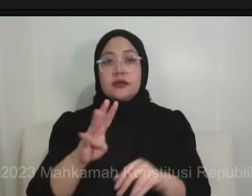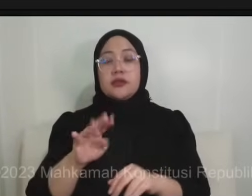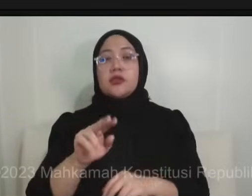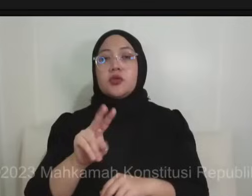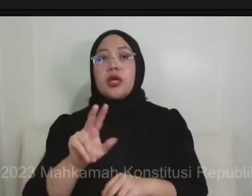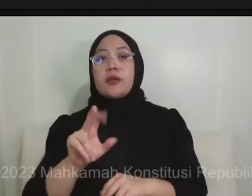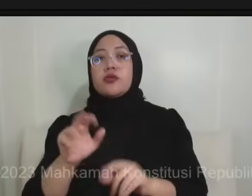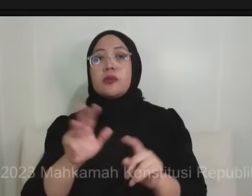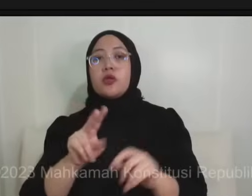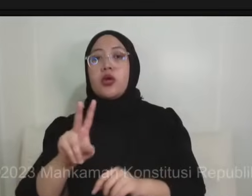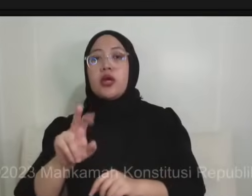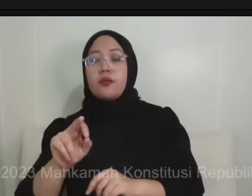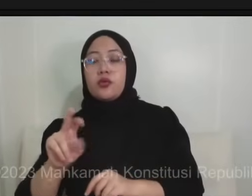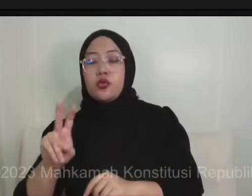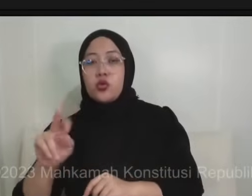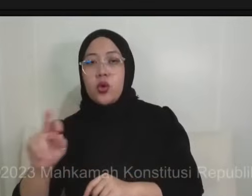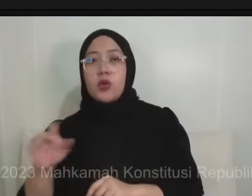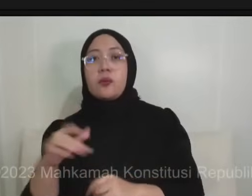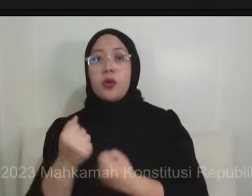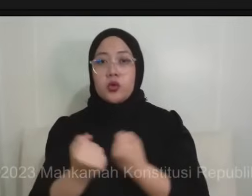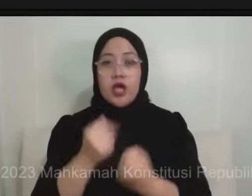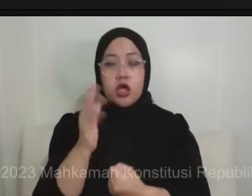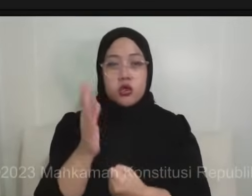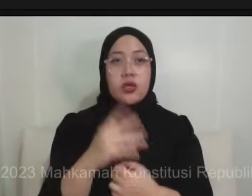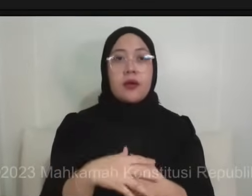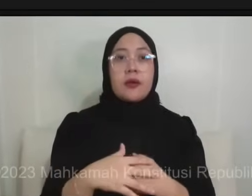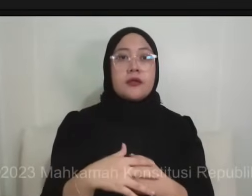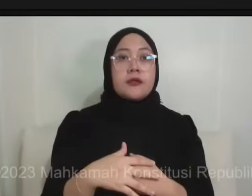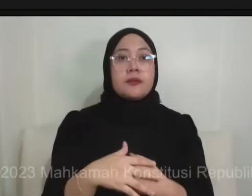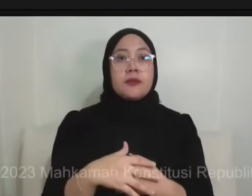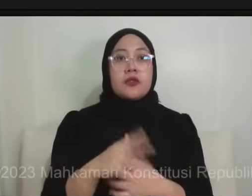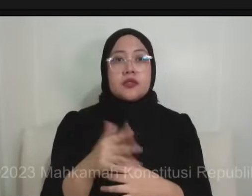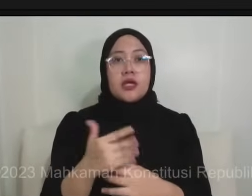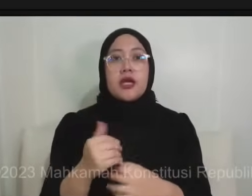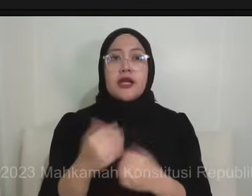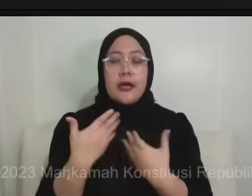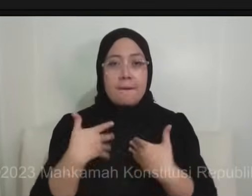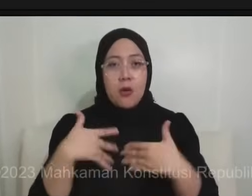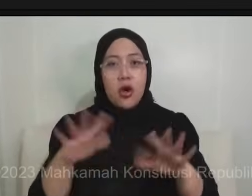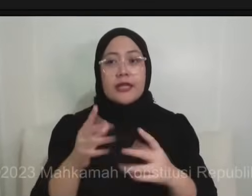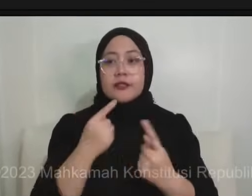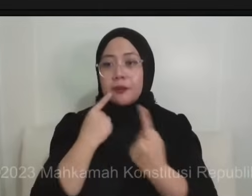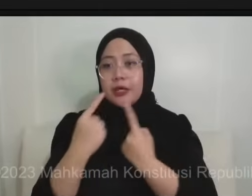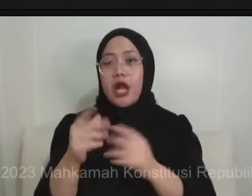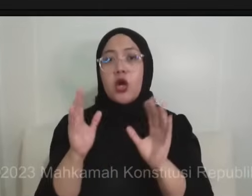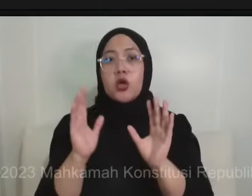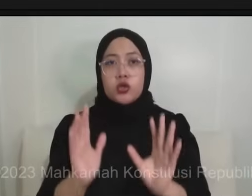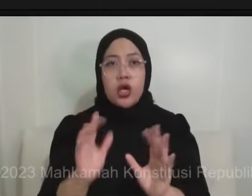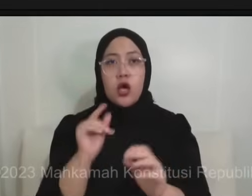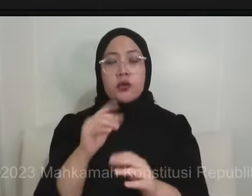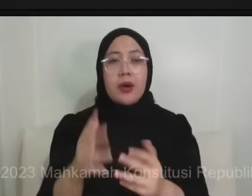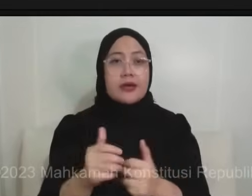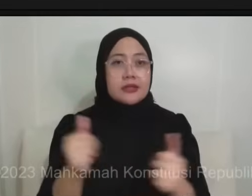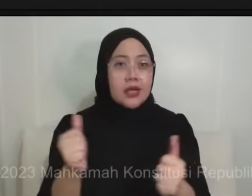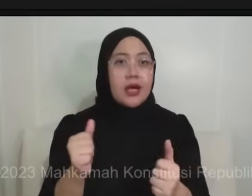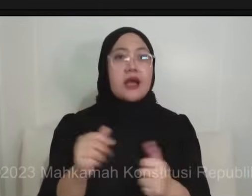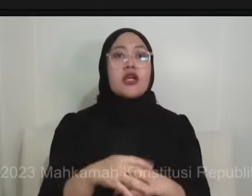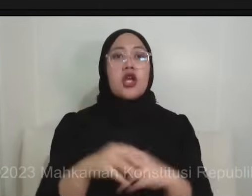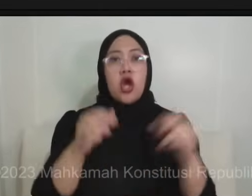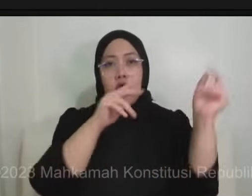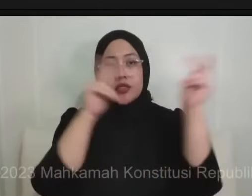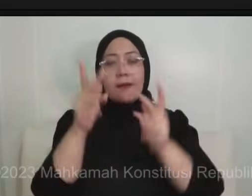berikhtiar serta berdialektika secara demokratis guna menghasilkan sebuah konsepsi pengaturan yang relatif